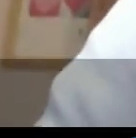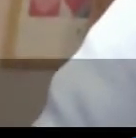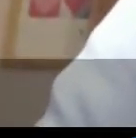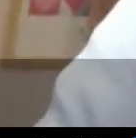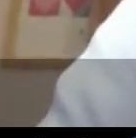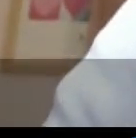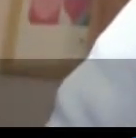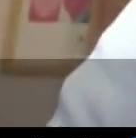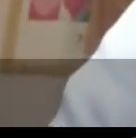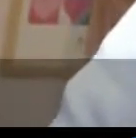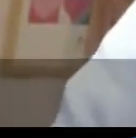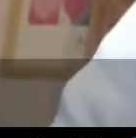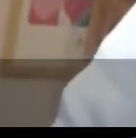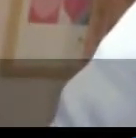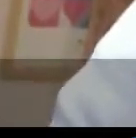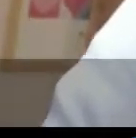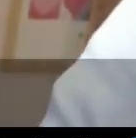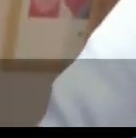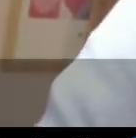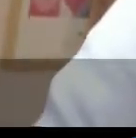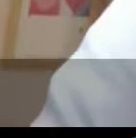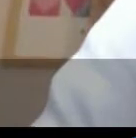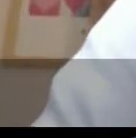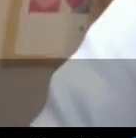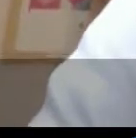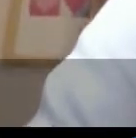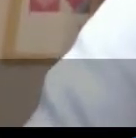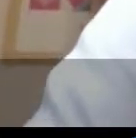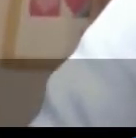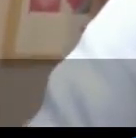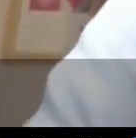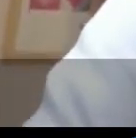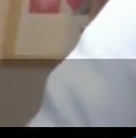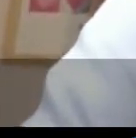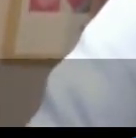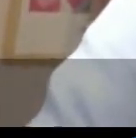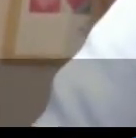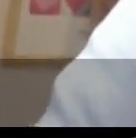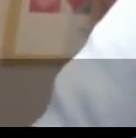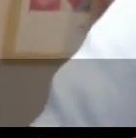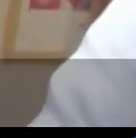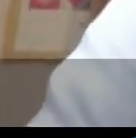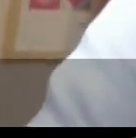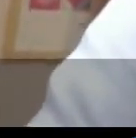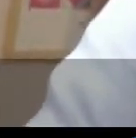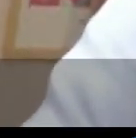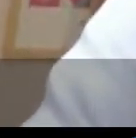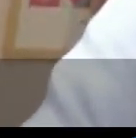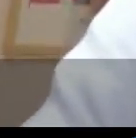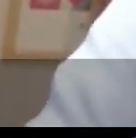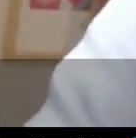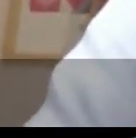סטארט-אפים, אקדמיה, חברות טכנולוגיות, שביחד בעצם יושבות ומתמודדות